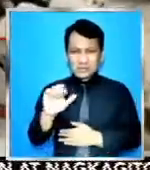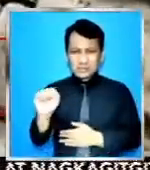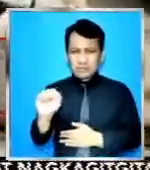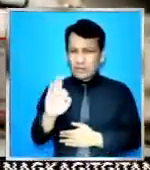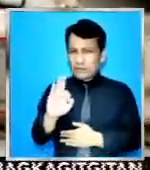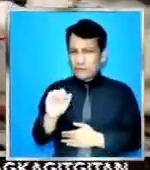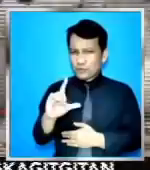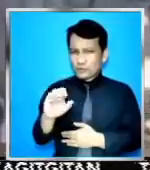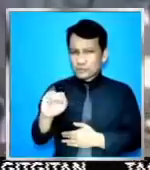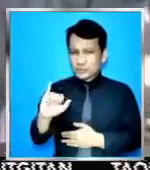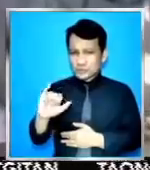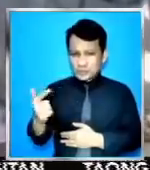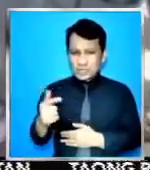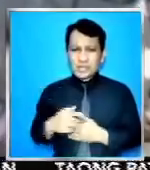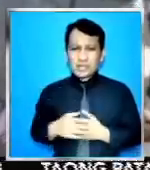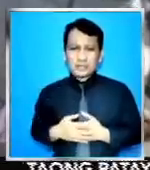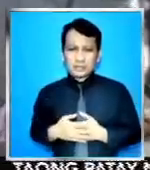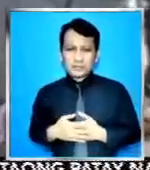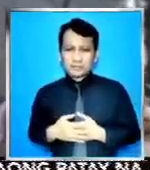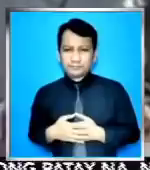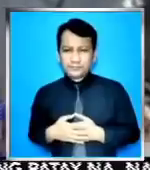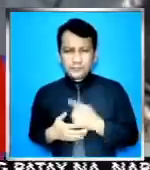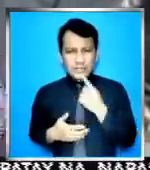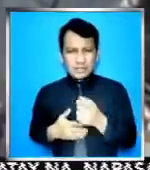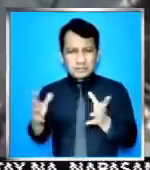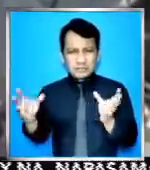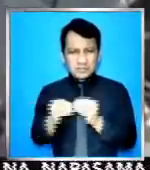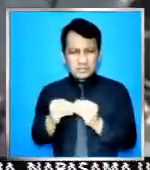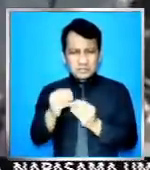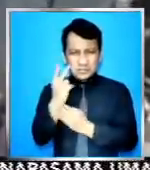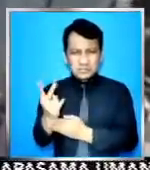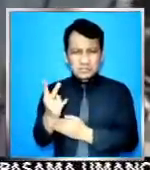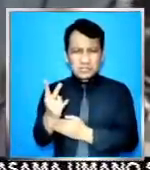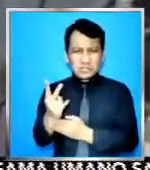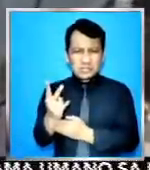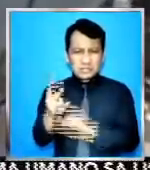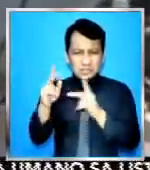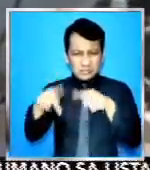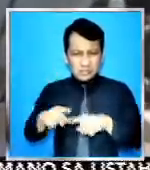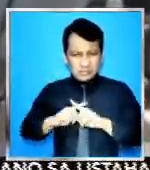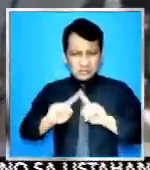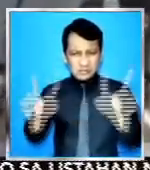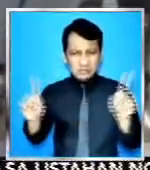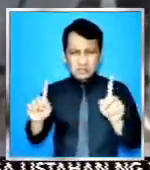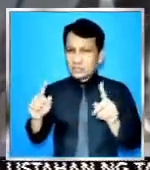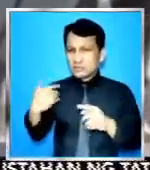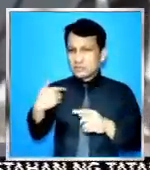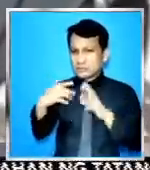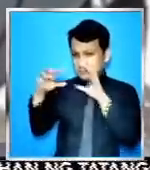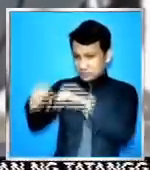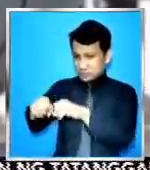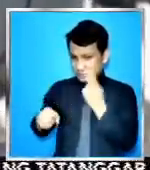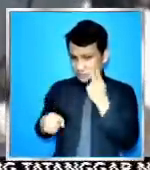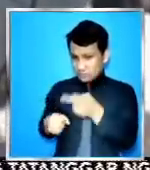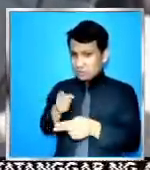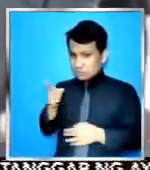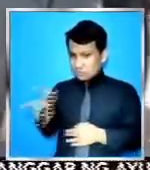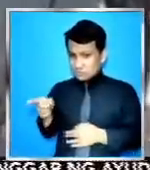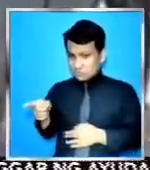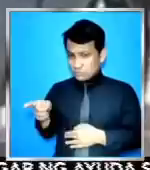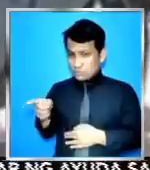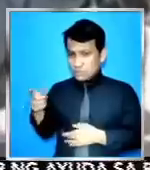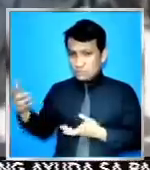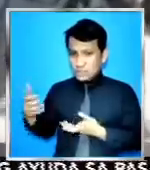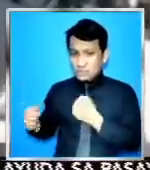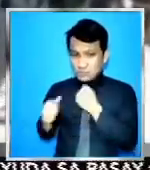fossilized giant clams nito. Ang mga suspekto manging magpa-aresto noong una kahit nahuli raw sila sa aktong nagkukubli ng mga